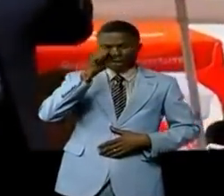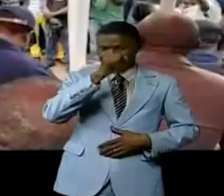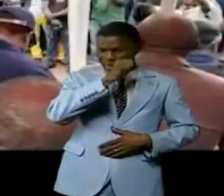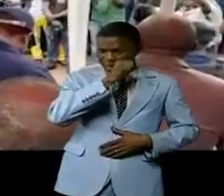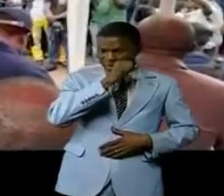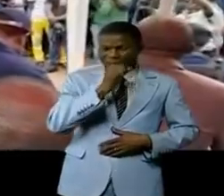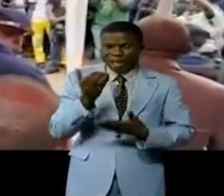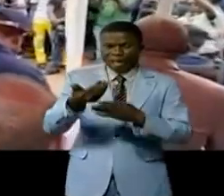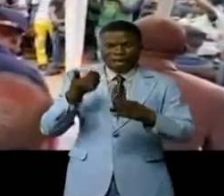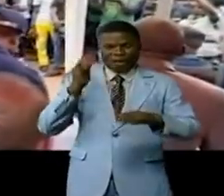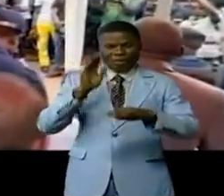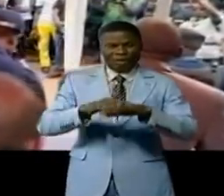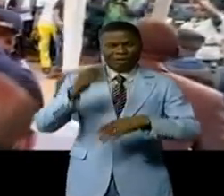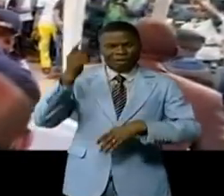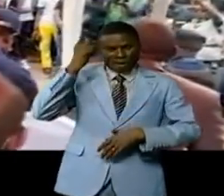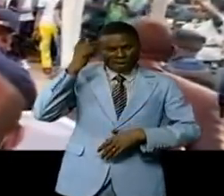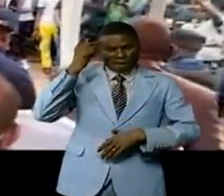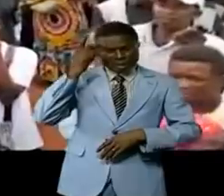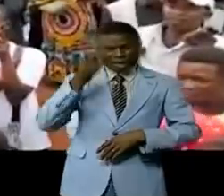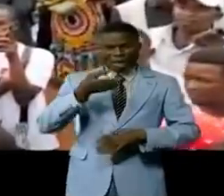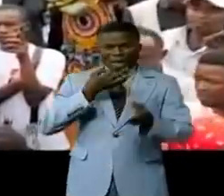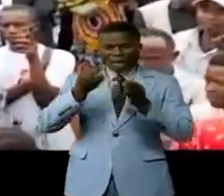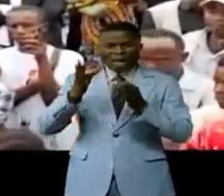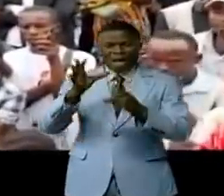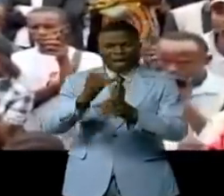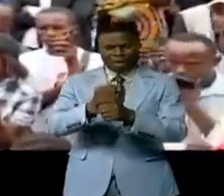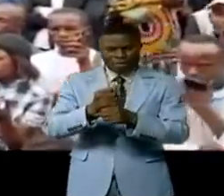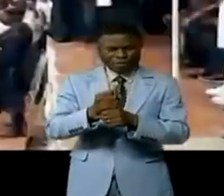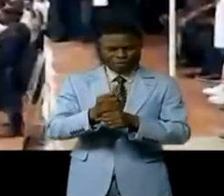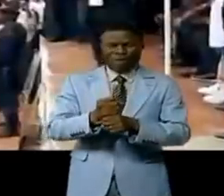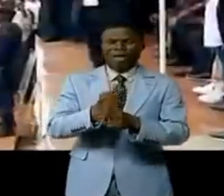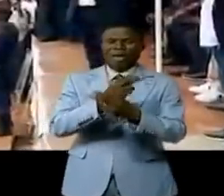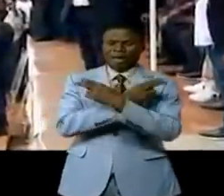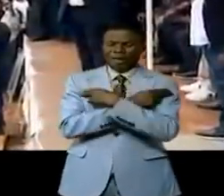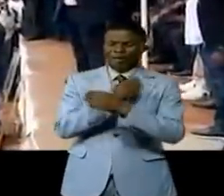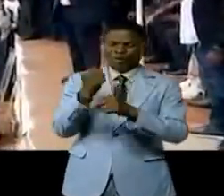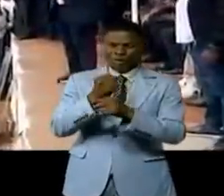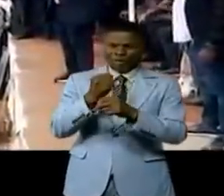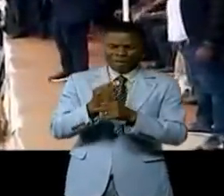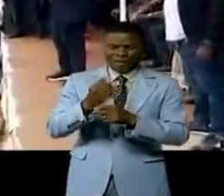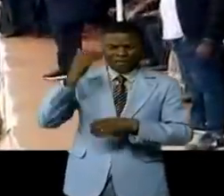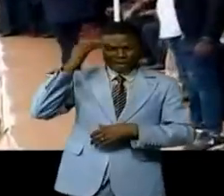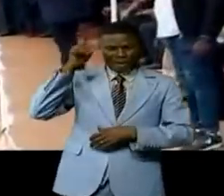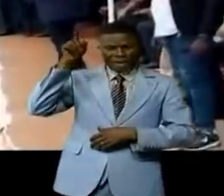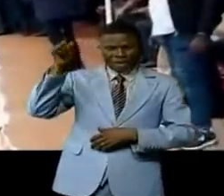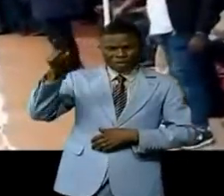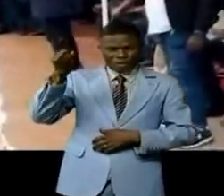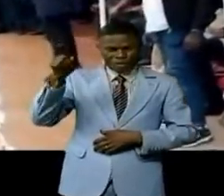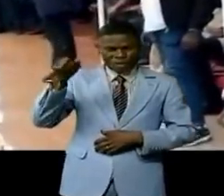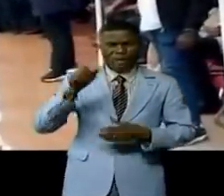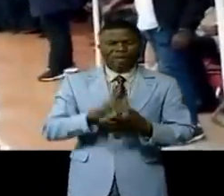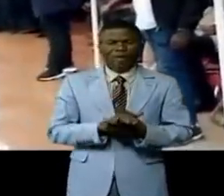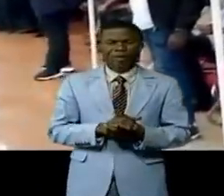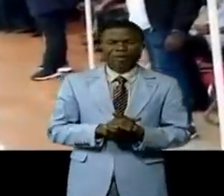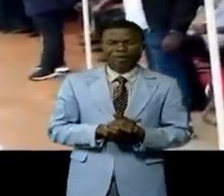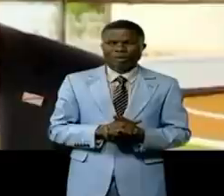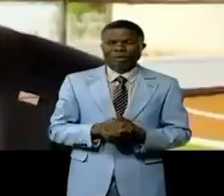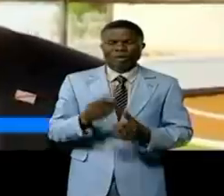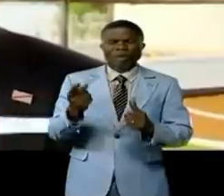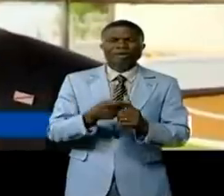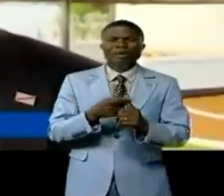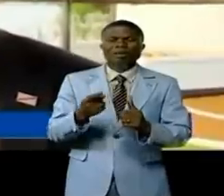de regagner Kinshasa, résumé les grandes lignes de son séjour de travail dans cette partie du Congo profond. Bon,